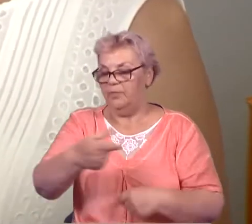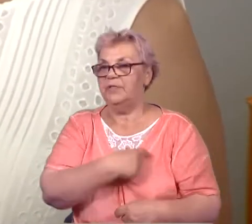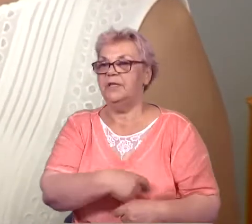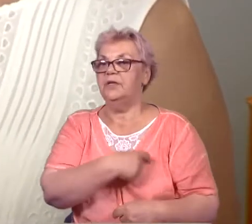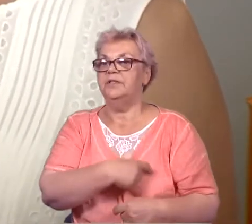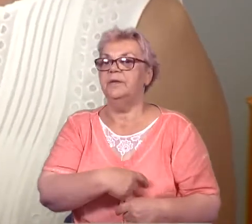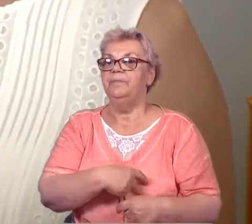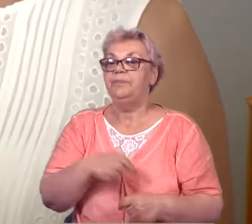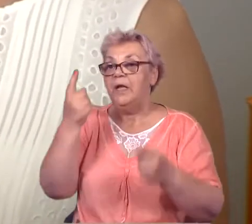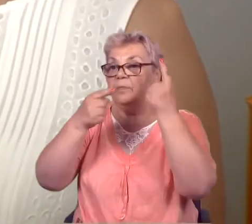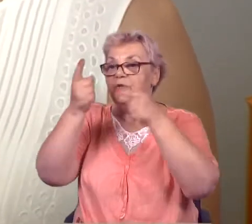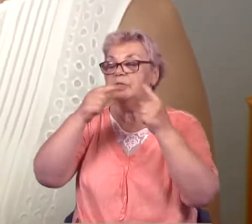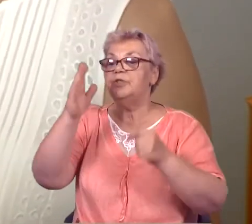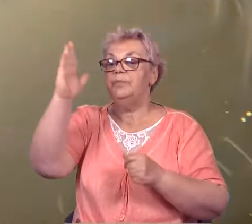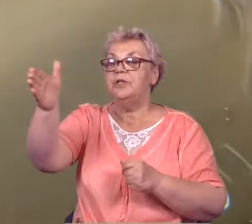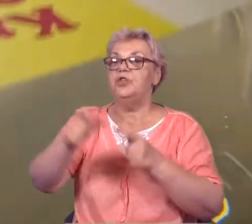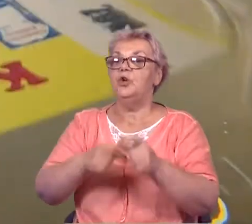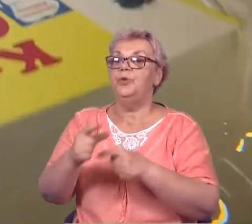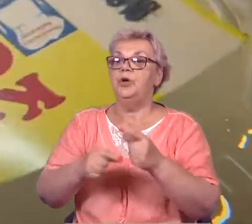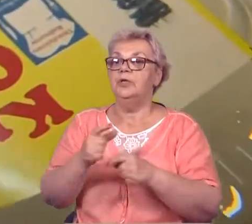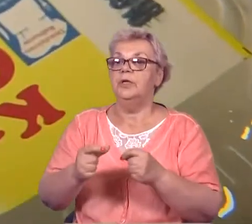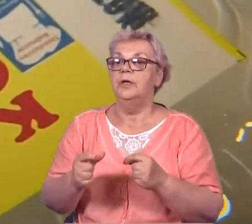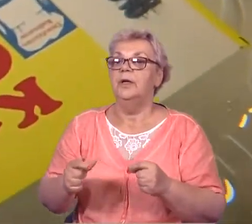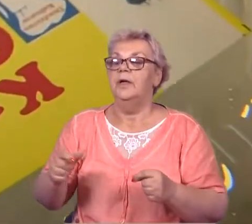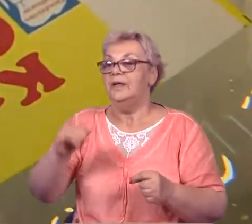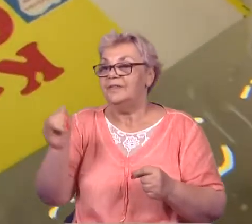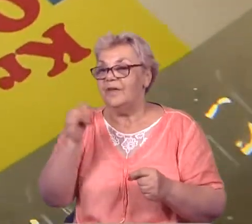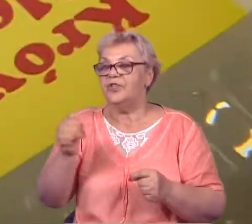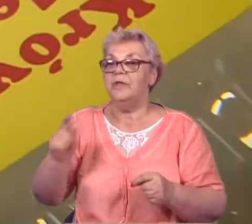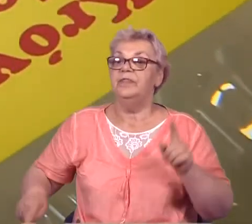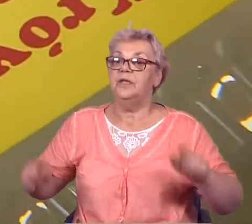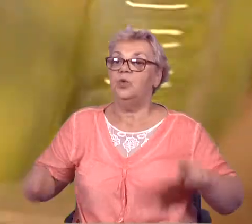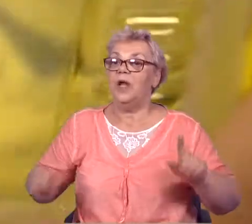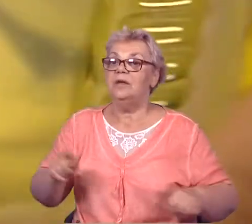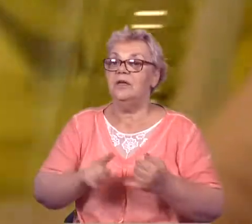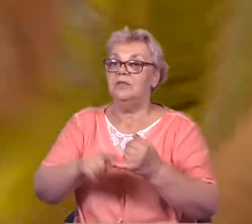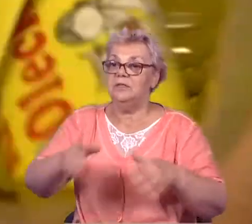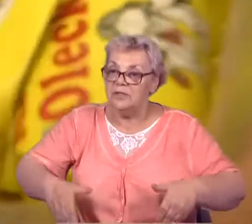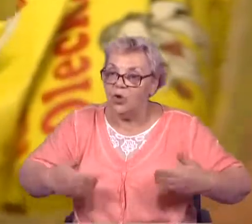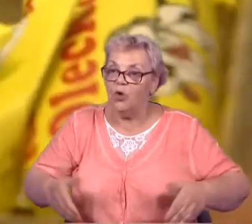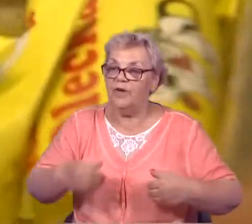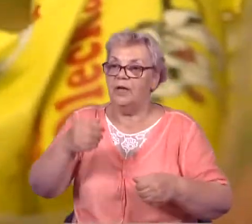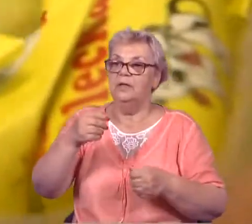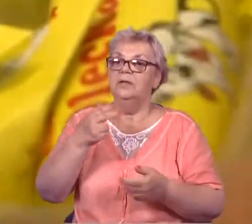że on będzie robiony i będziemy kontynuować i rozwijać. Ciągle naturalny i ciągle zdrową krówkę.